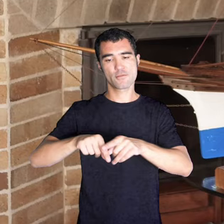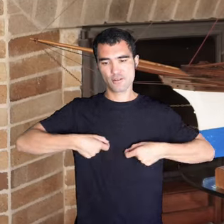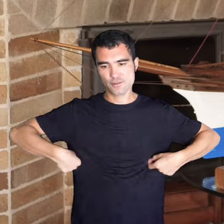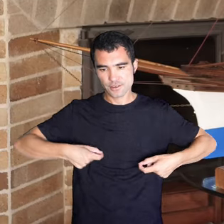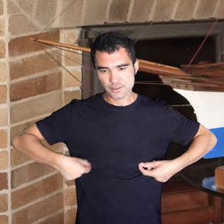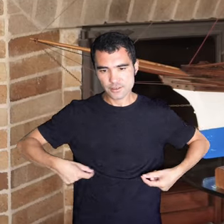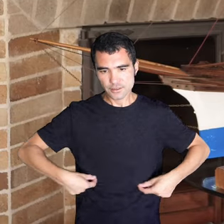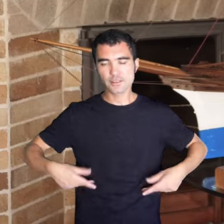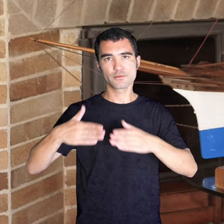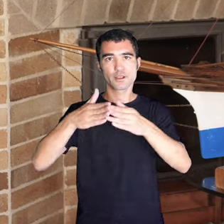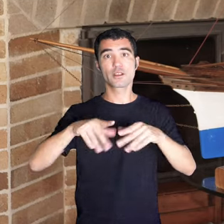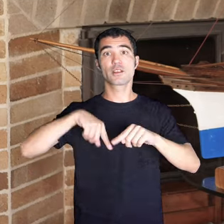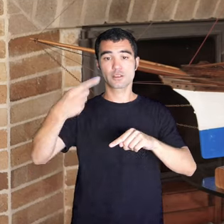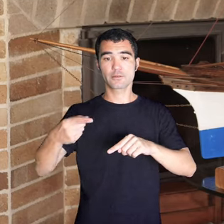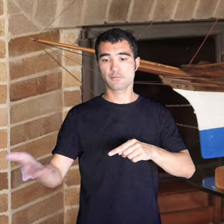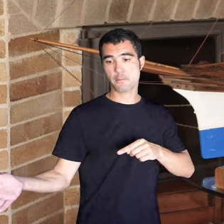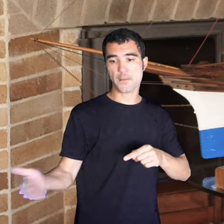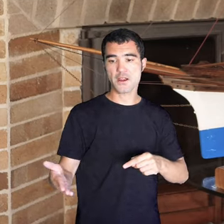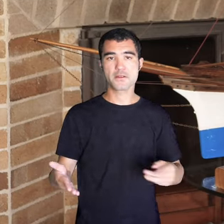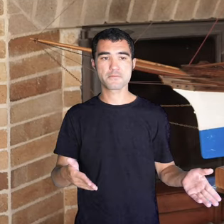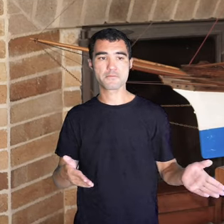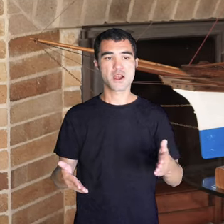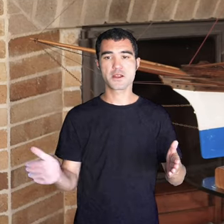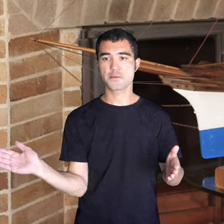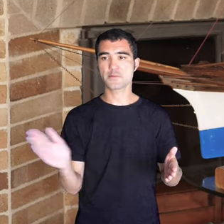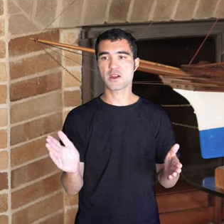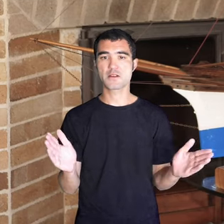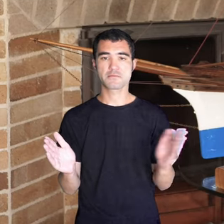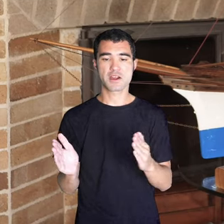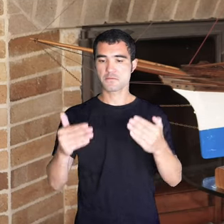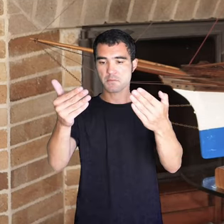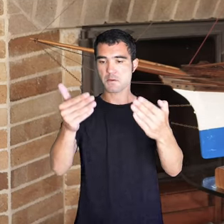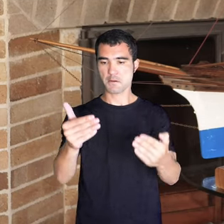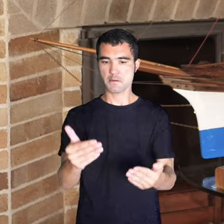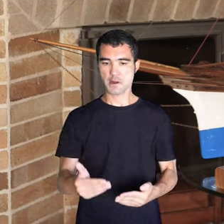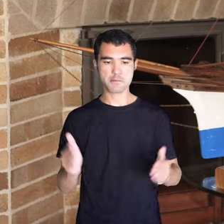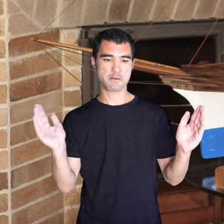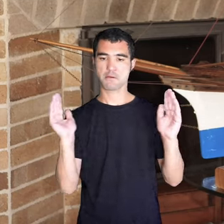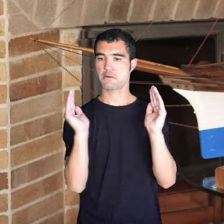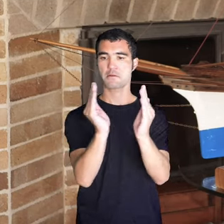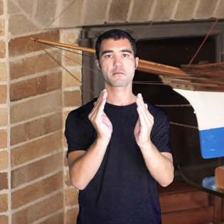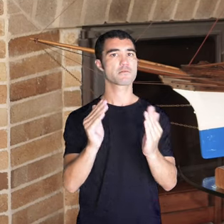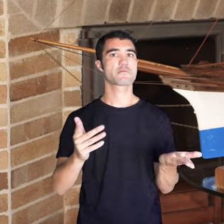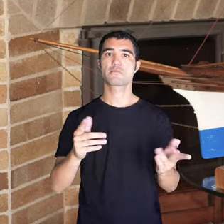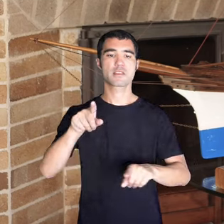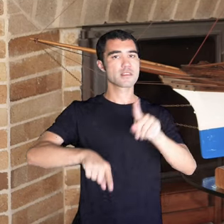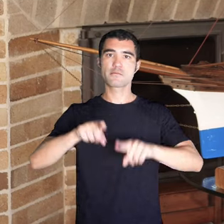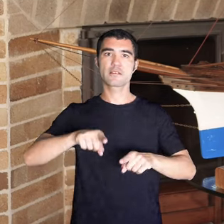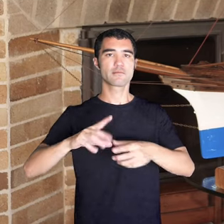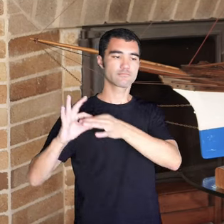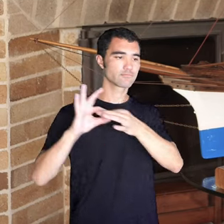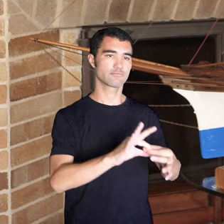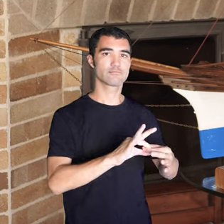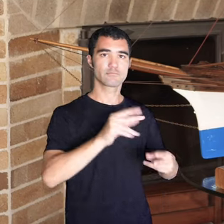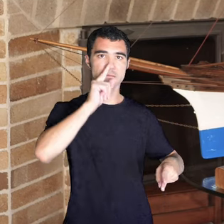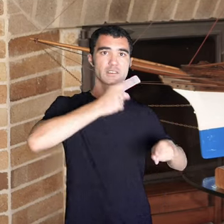mester. Una vegada així, després els ensemblaven i els anaven col·locant de manera que segons el plano